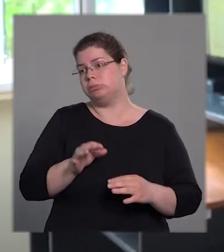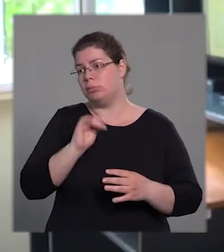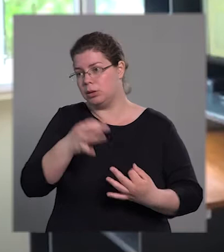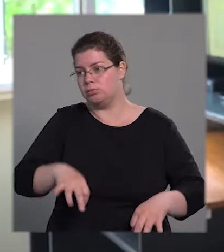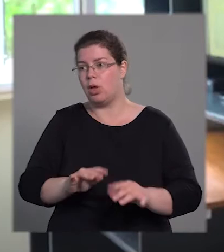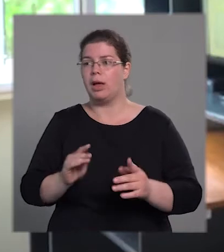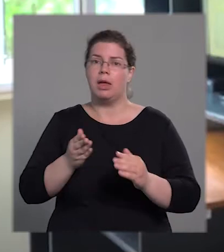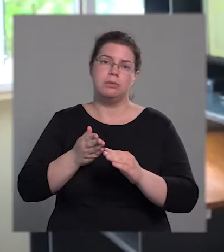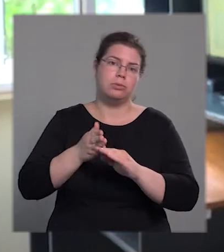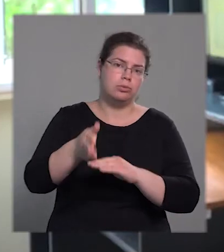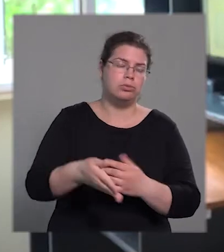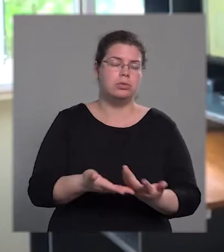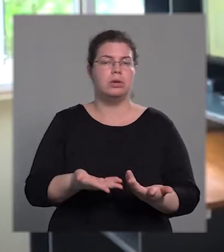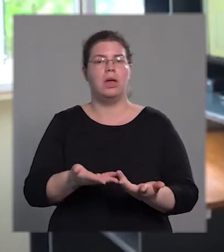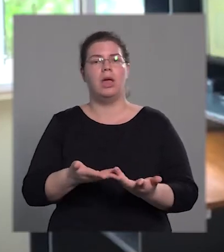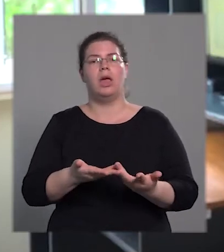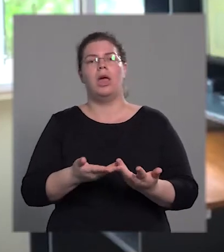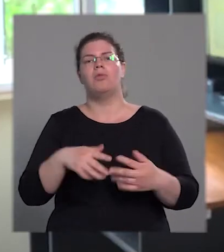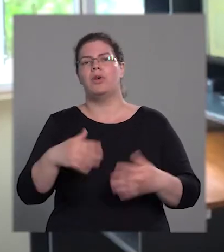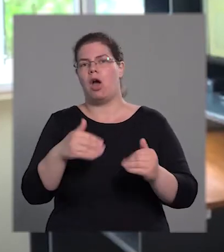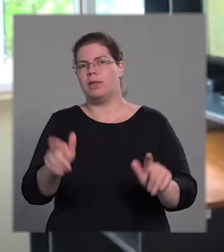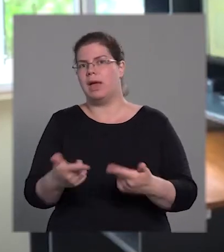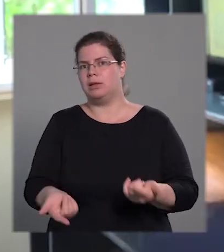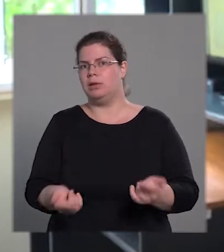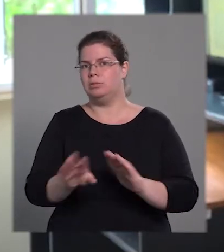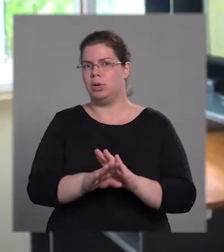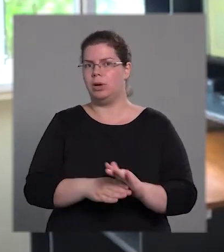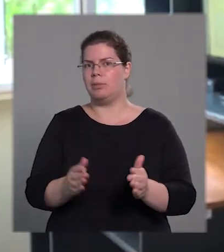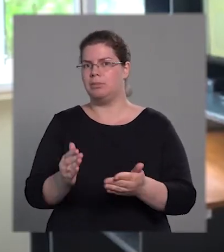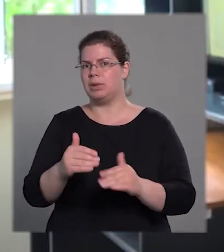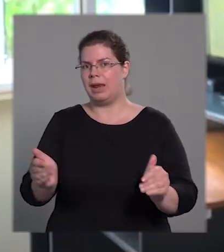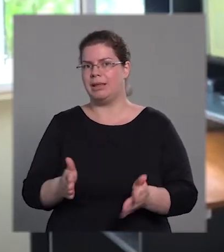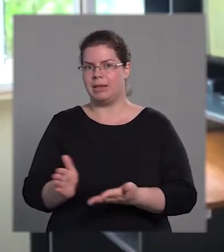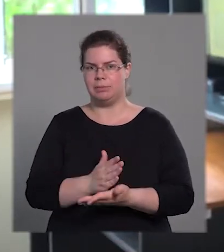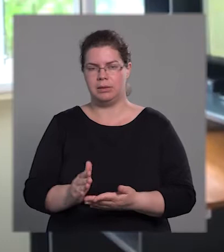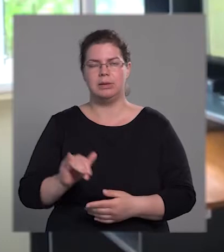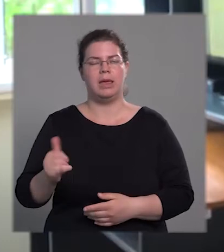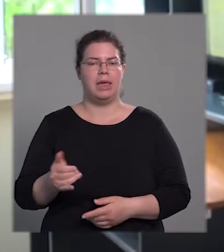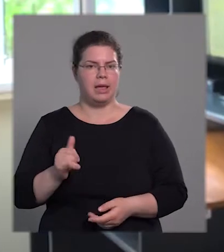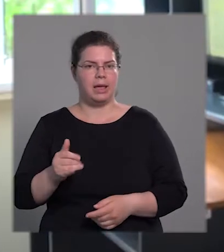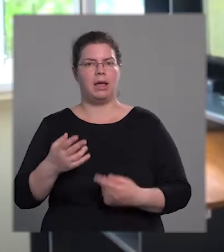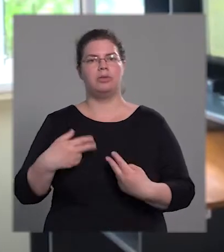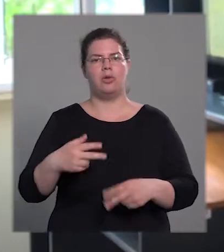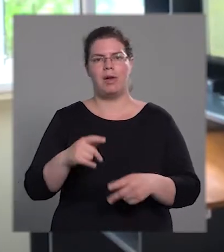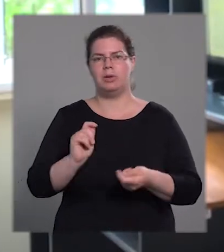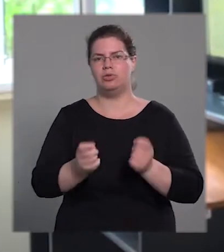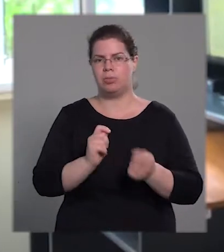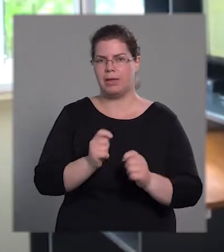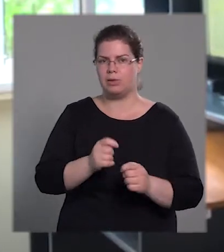hazánkon túl, vagy tovább megyek a Határtalanul program keretein belül? Igen, továbbra is pályáztunk a